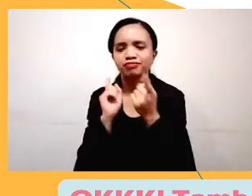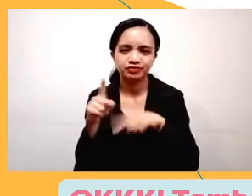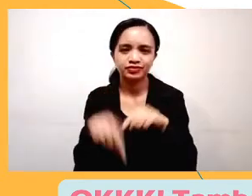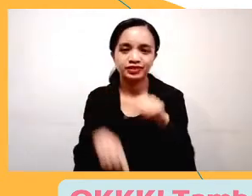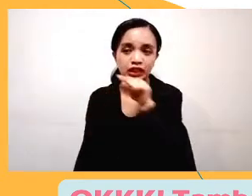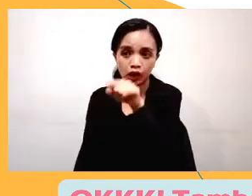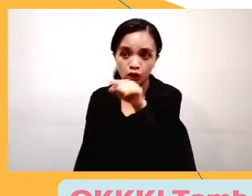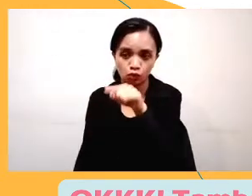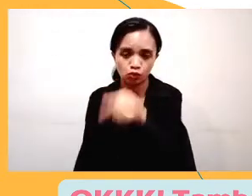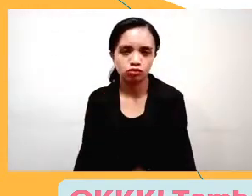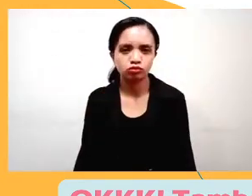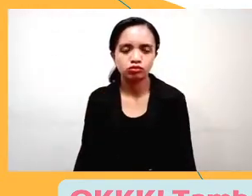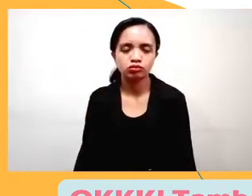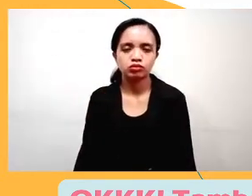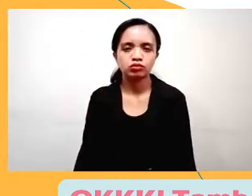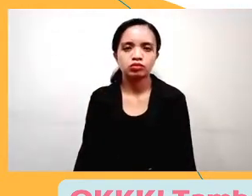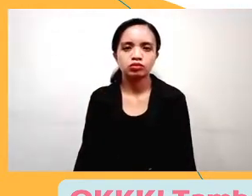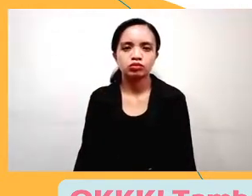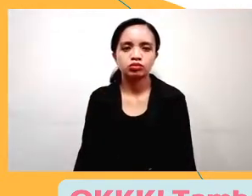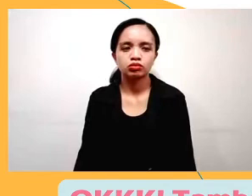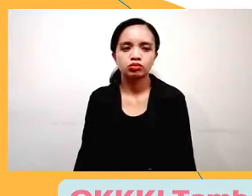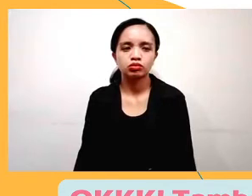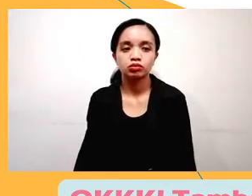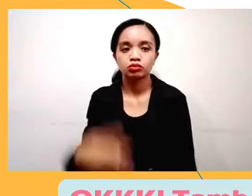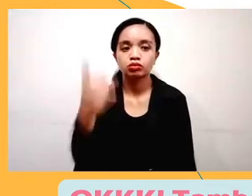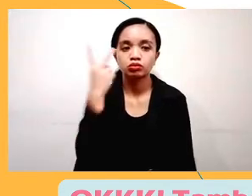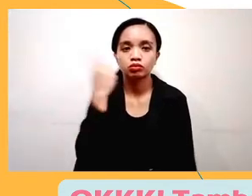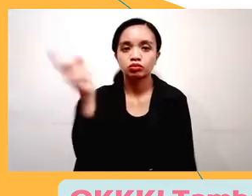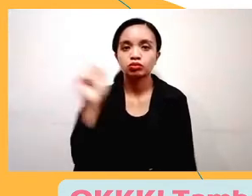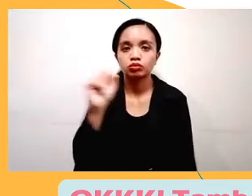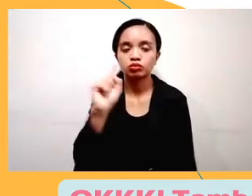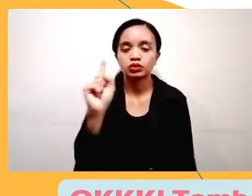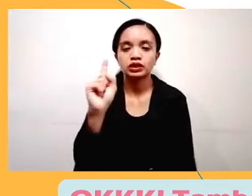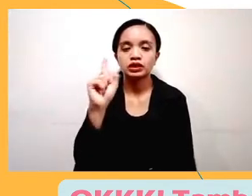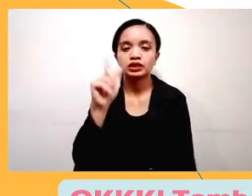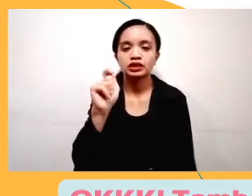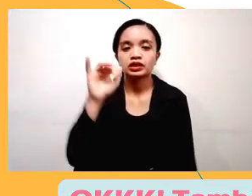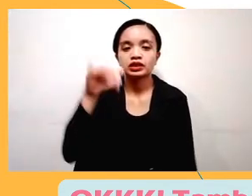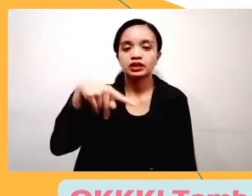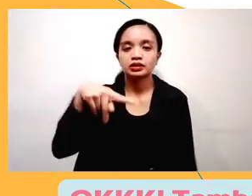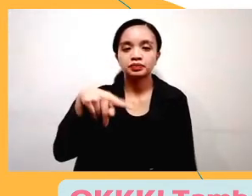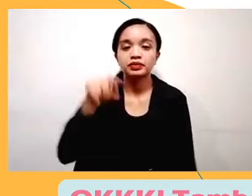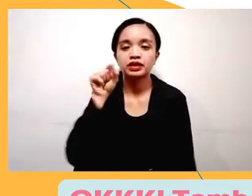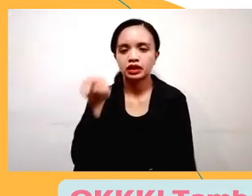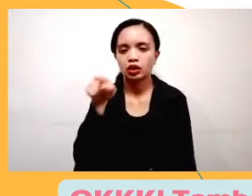Lagyan natin ng bilit ng speed. Ikaw.